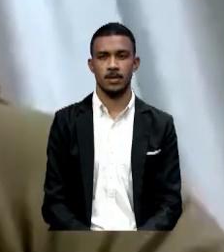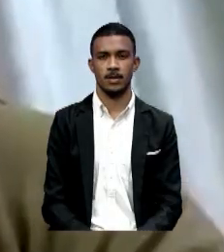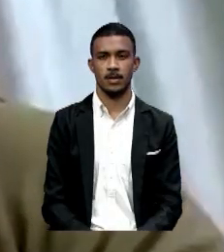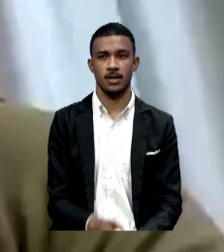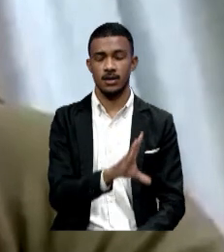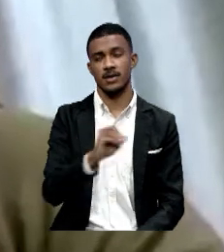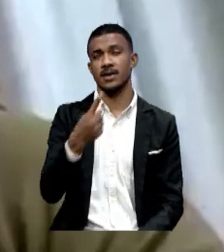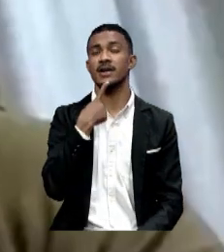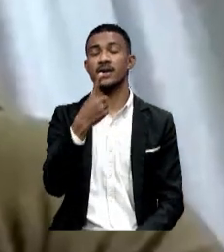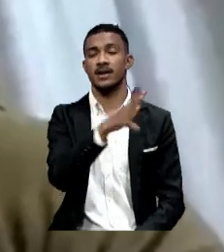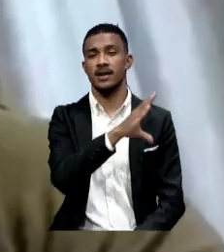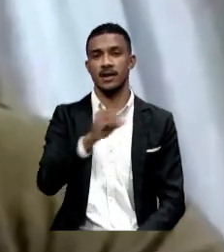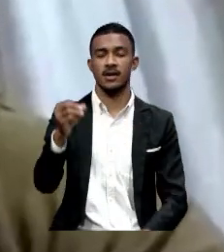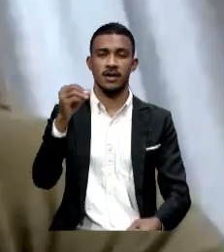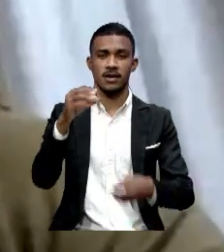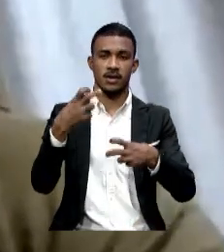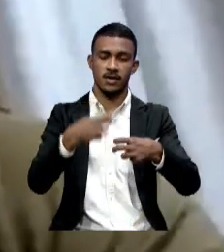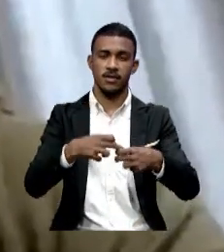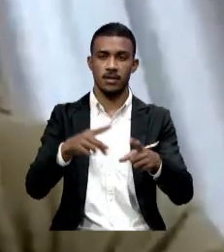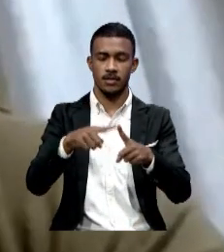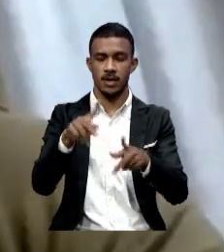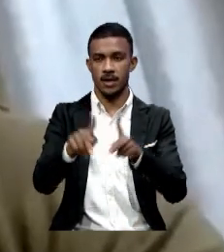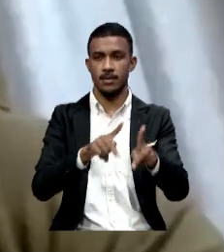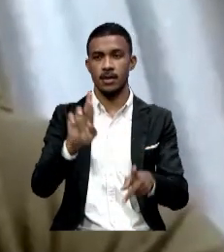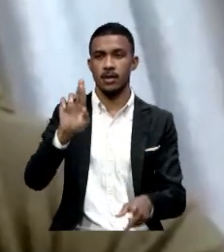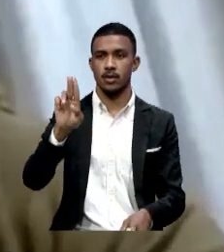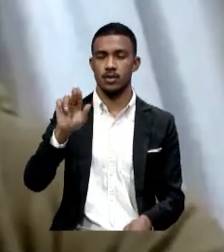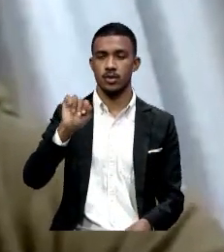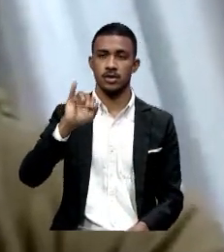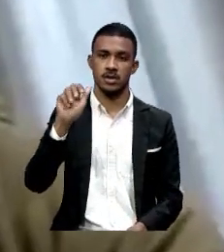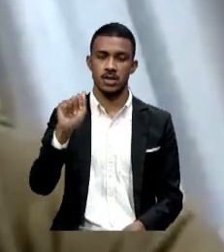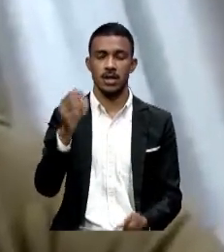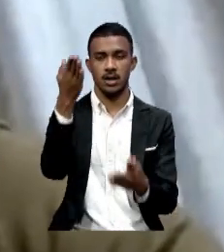Zelensky mostra tonha preocupação com a bacia da Rússia, nebe acesso visto chegue, no